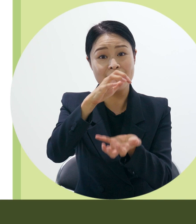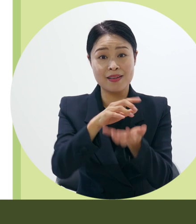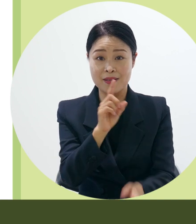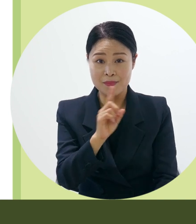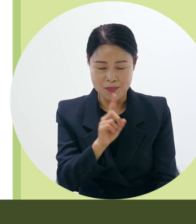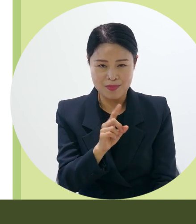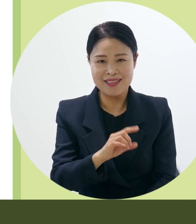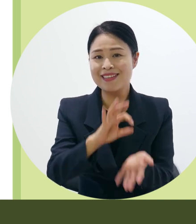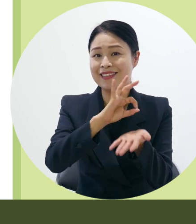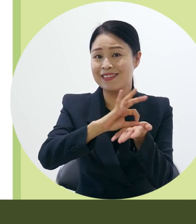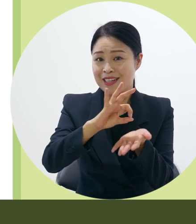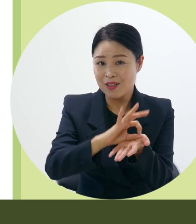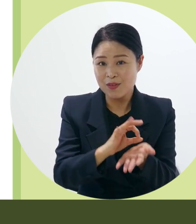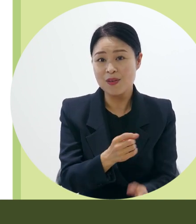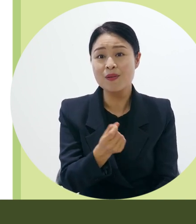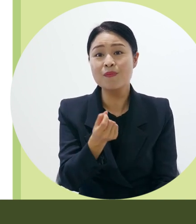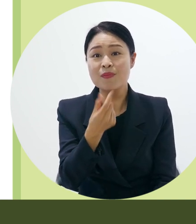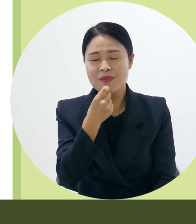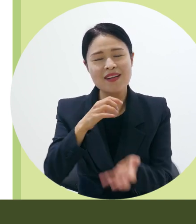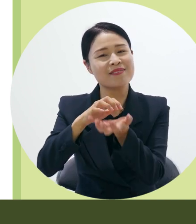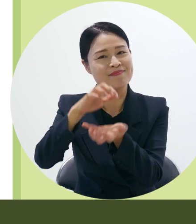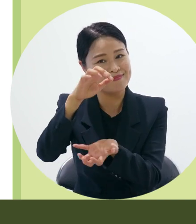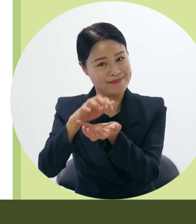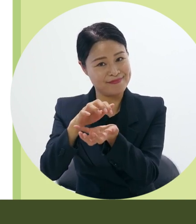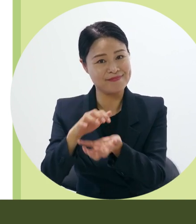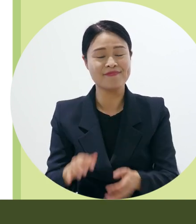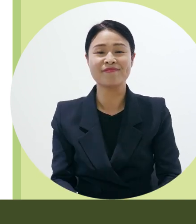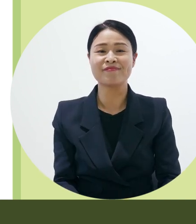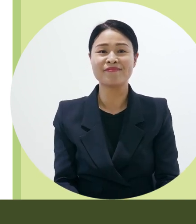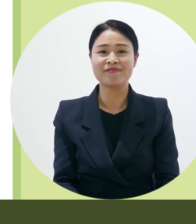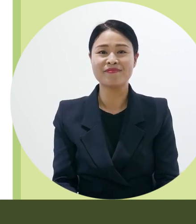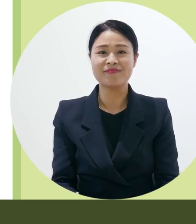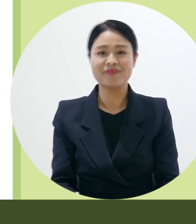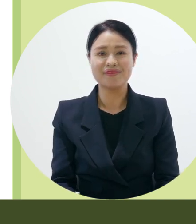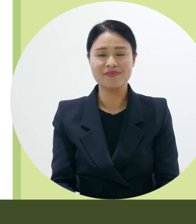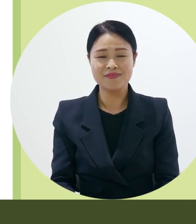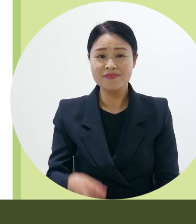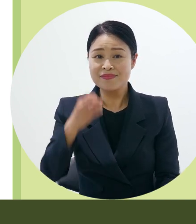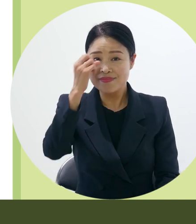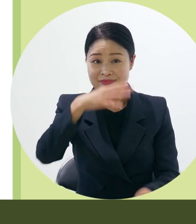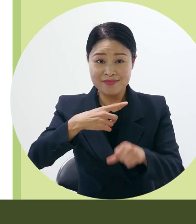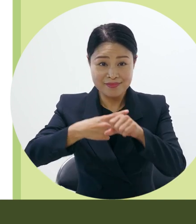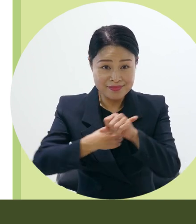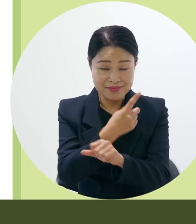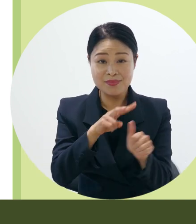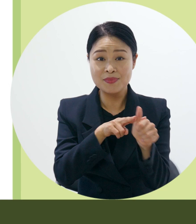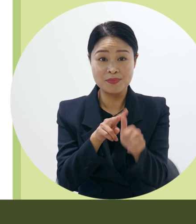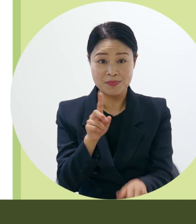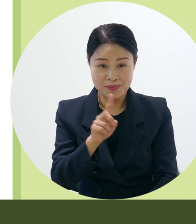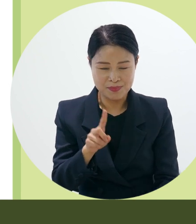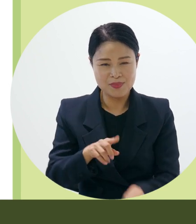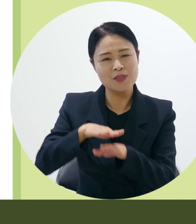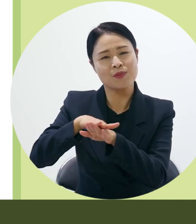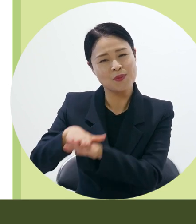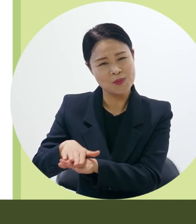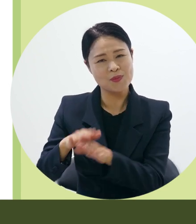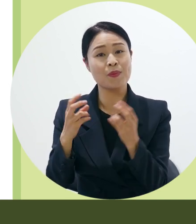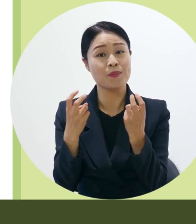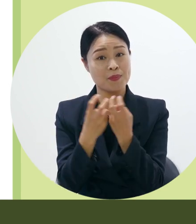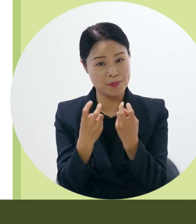용법, 용량은 사용하거나 먹어야 하는 방법을 말합니다. 기타 정보는 저장